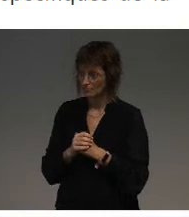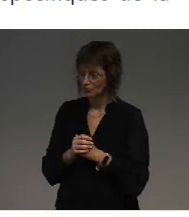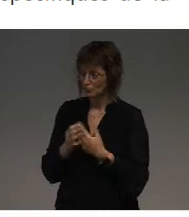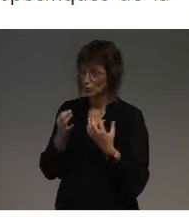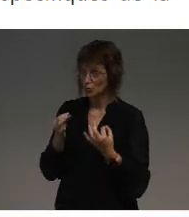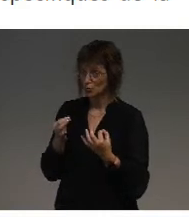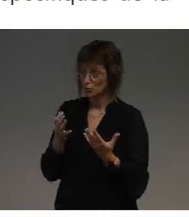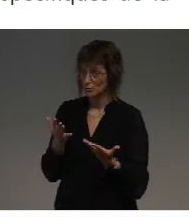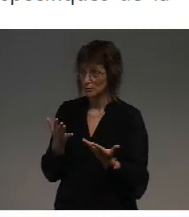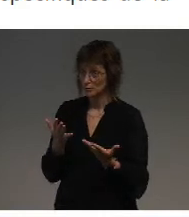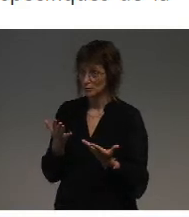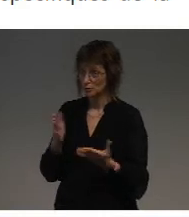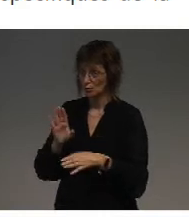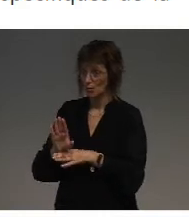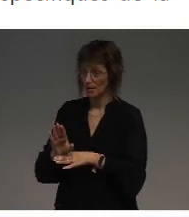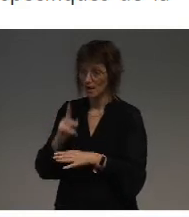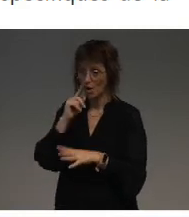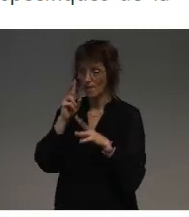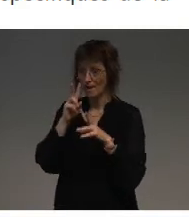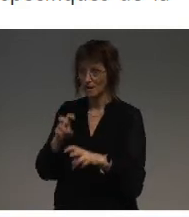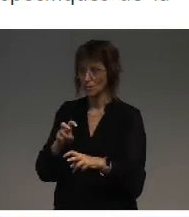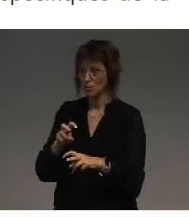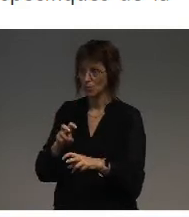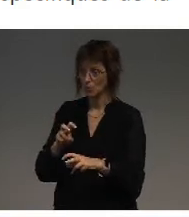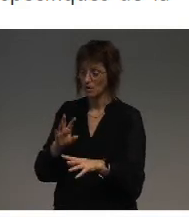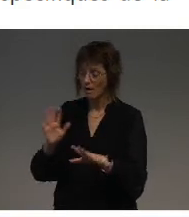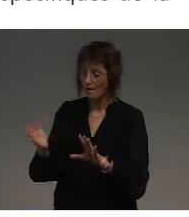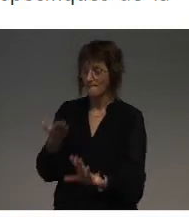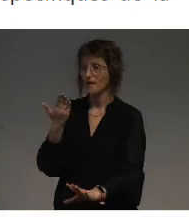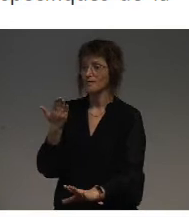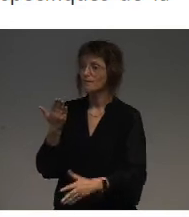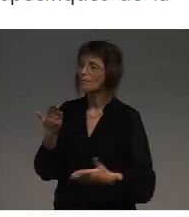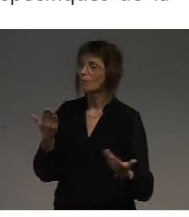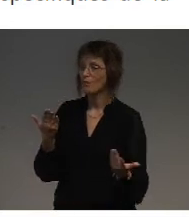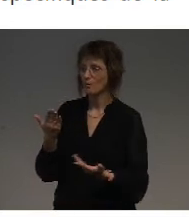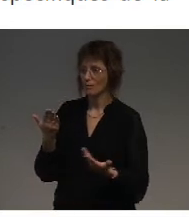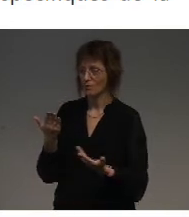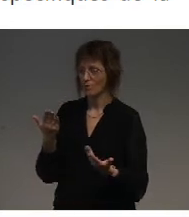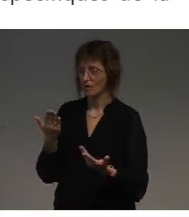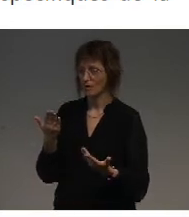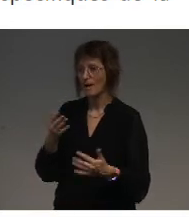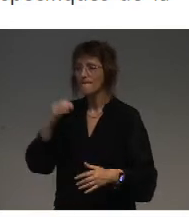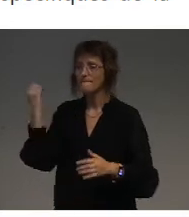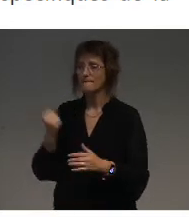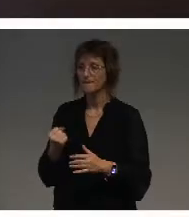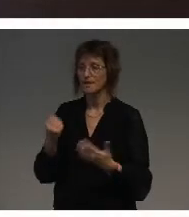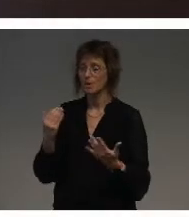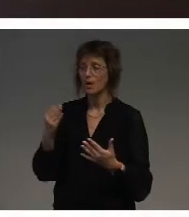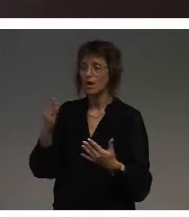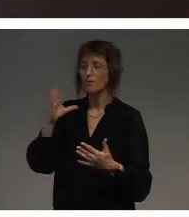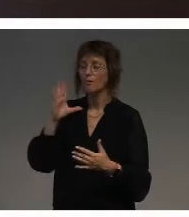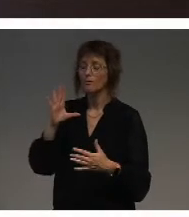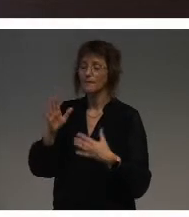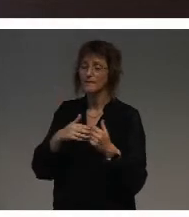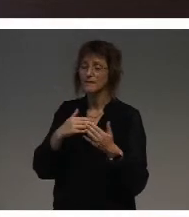l'instant, vraiment, il ressort de cette étude que voilà, on a vraiment une polyexposition qui est vraiment marquée pour les professionnels de santé,